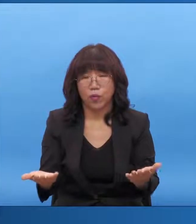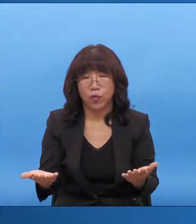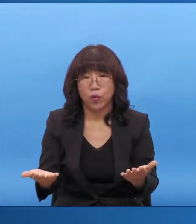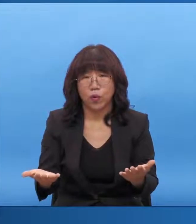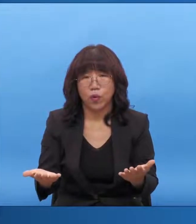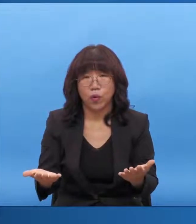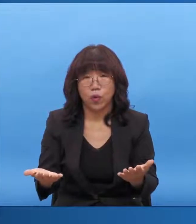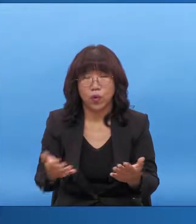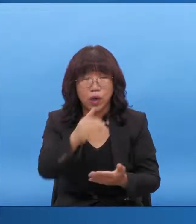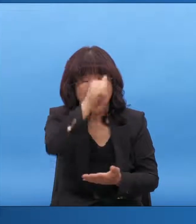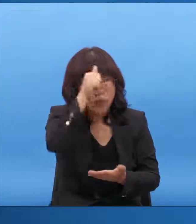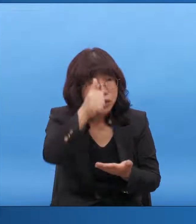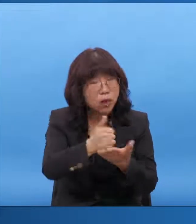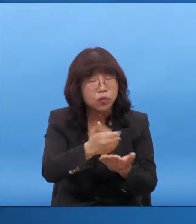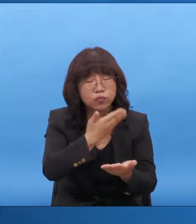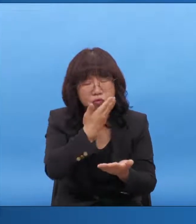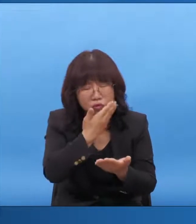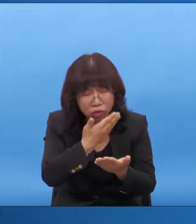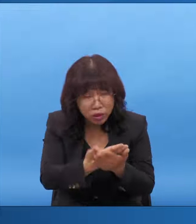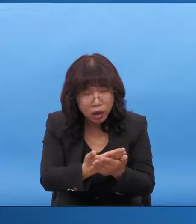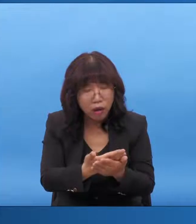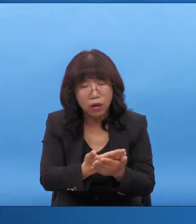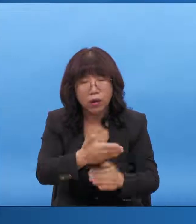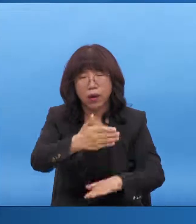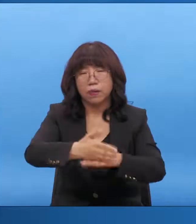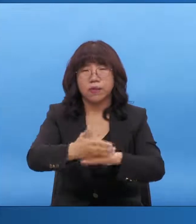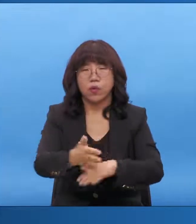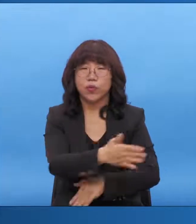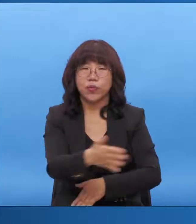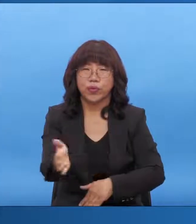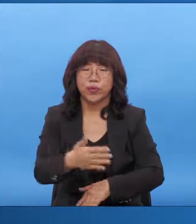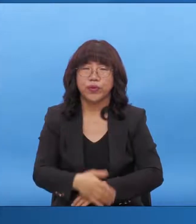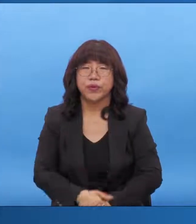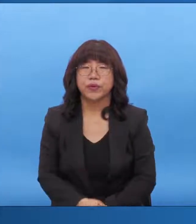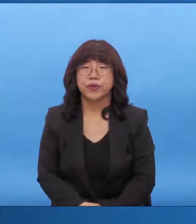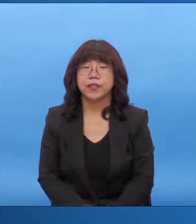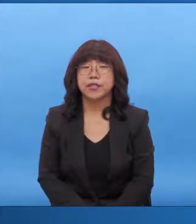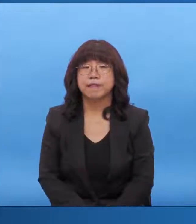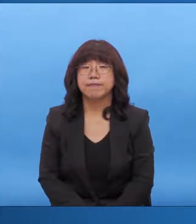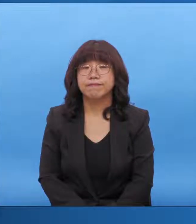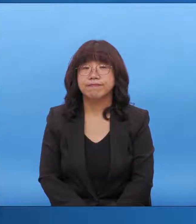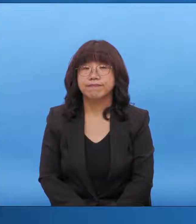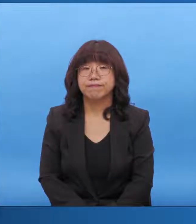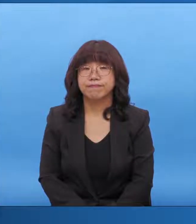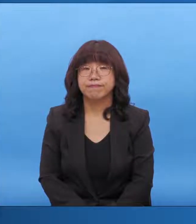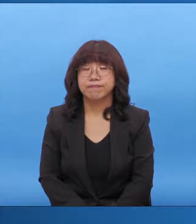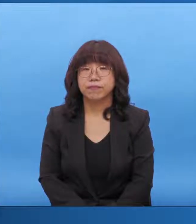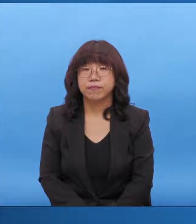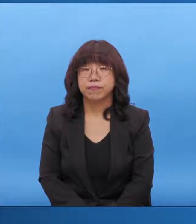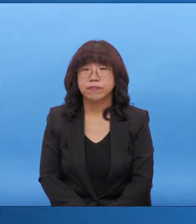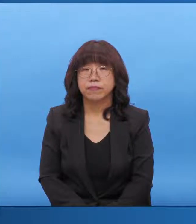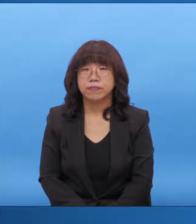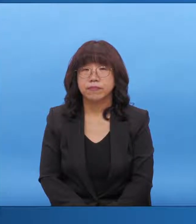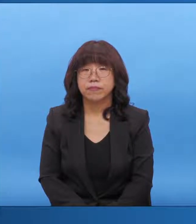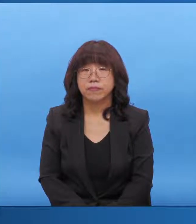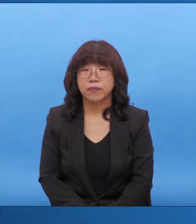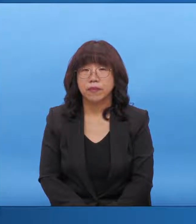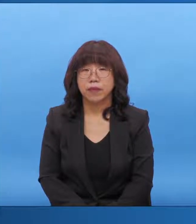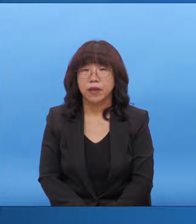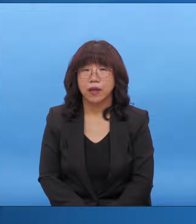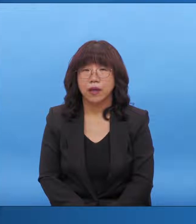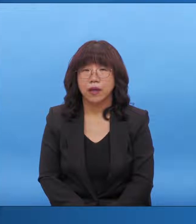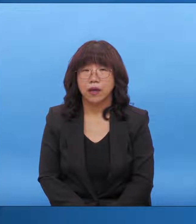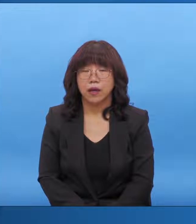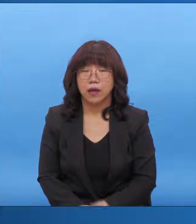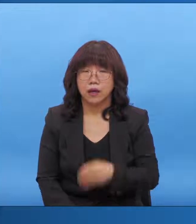장로님을 쳐다보면 얼마나 귀합니까? 감사 없어요. And even when you look at your elders, you have to be thankful, but you don't have it. 그요 표는 안 나는데